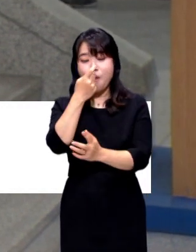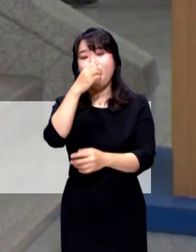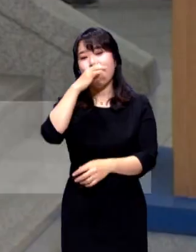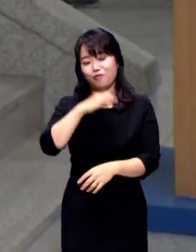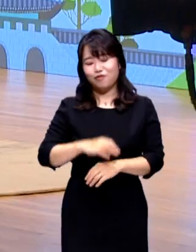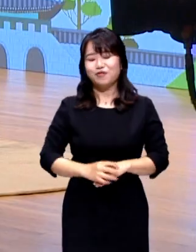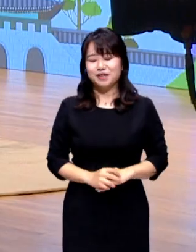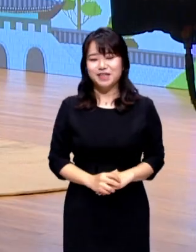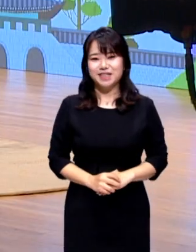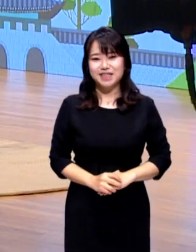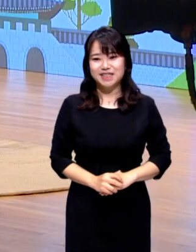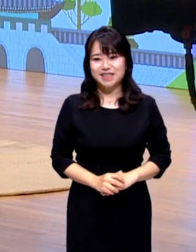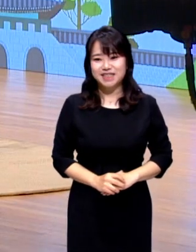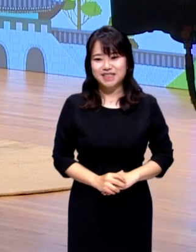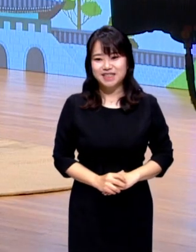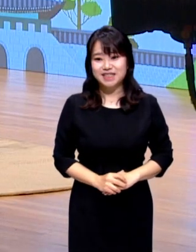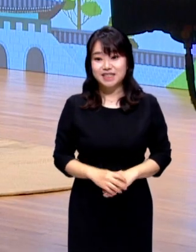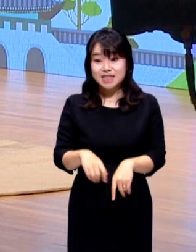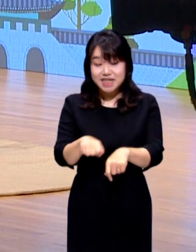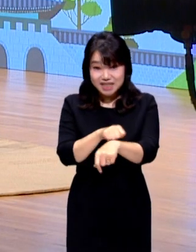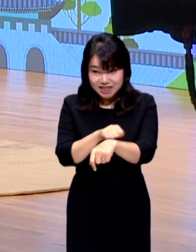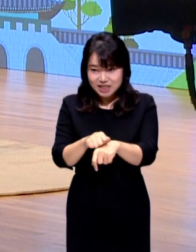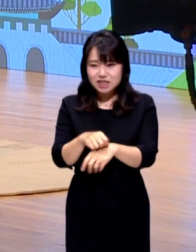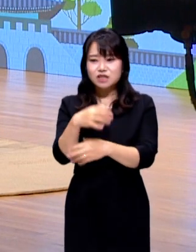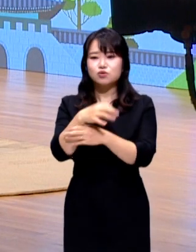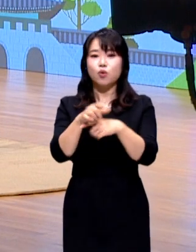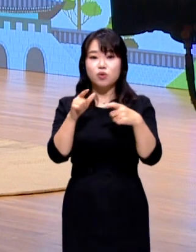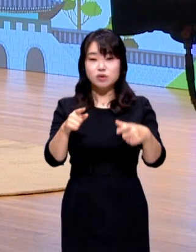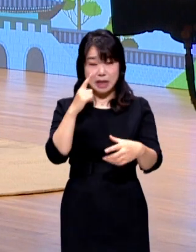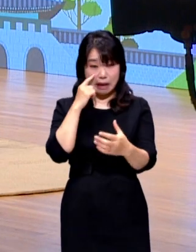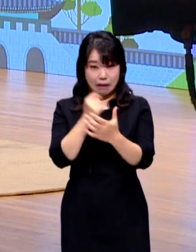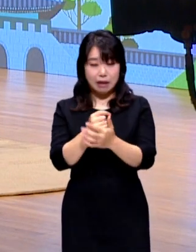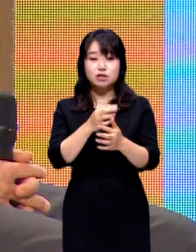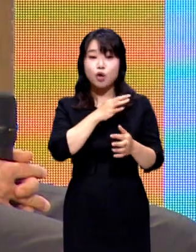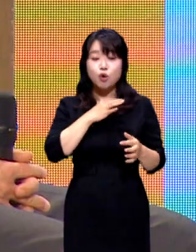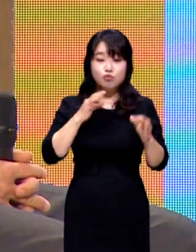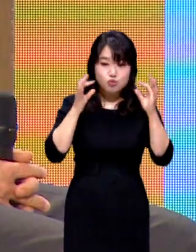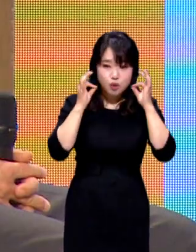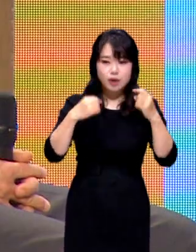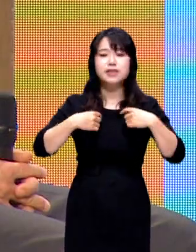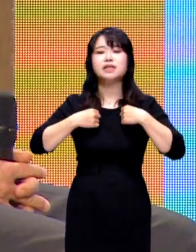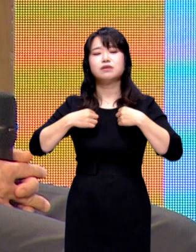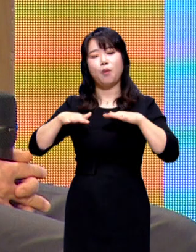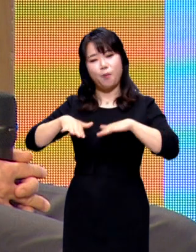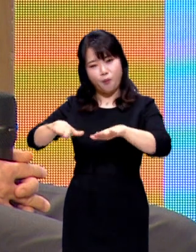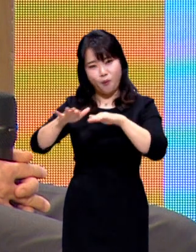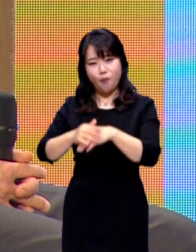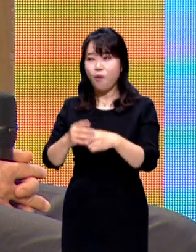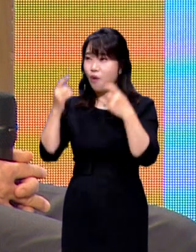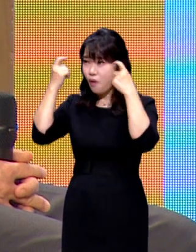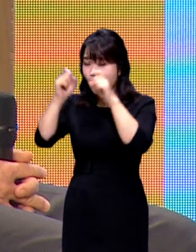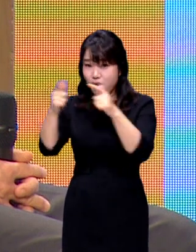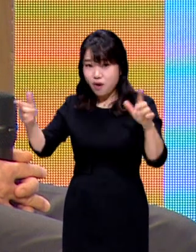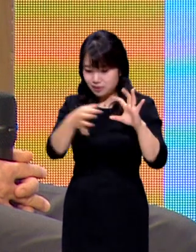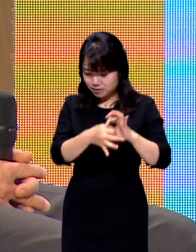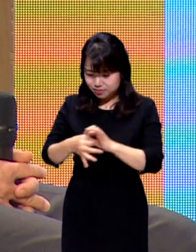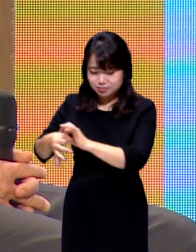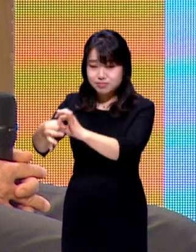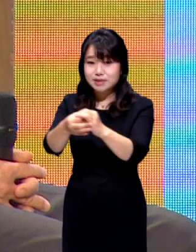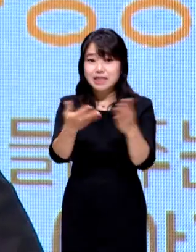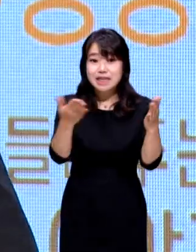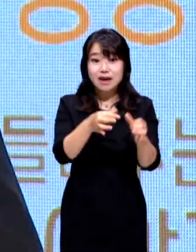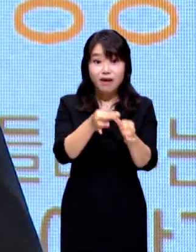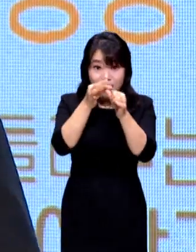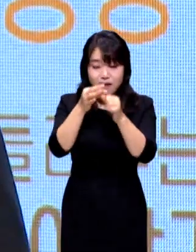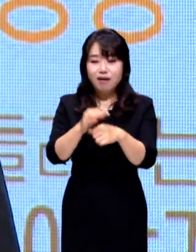같아요. 특히 종로 지역 특화 산업인 주얼리와 의류봉제, 관광 자원 등을 활용한 일자리